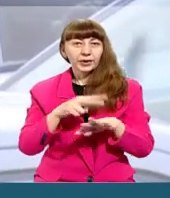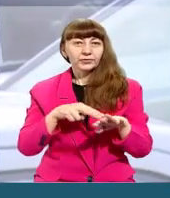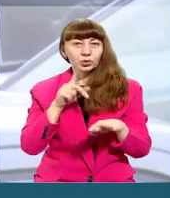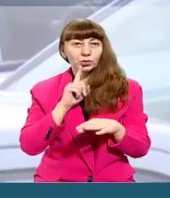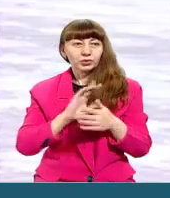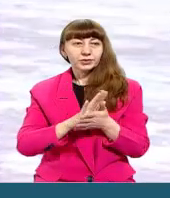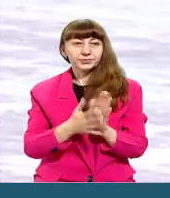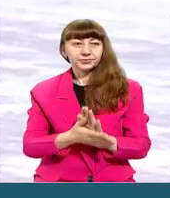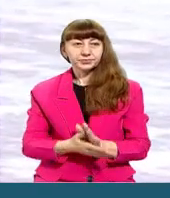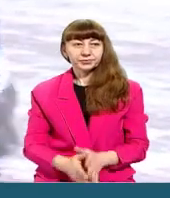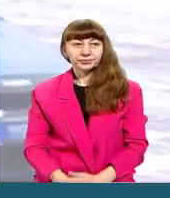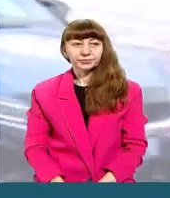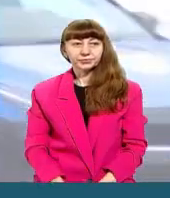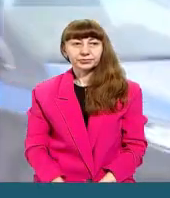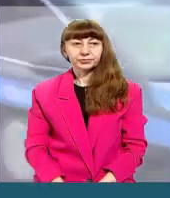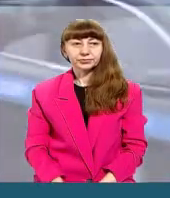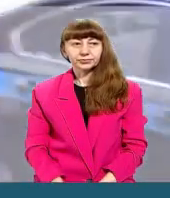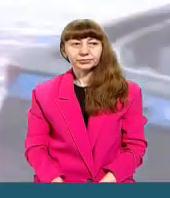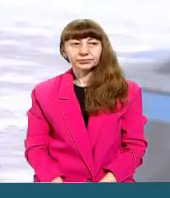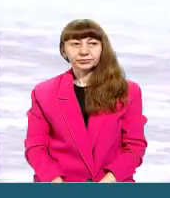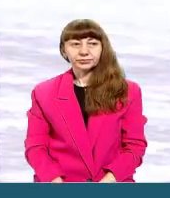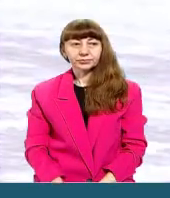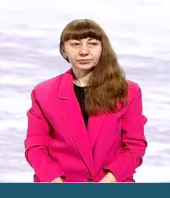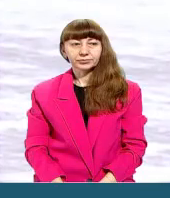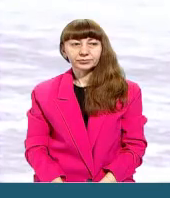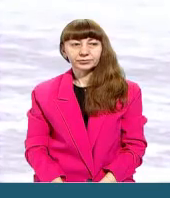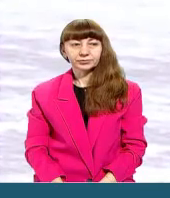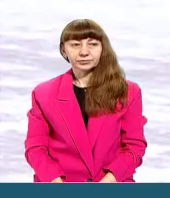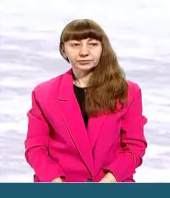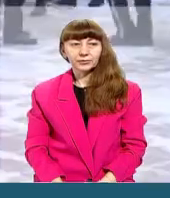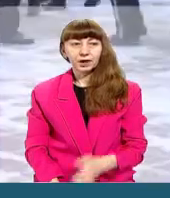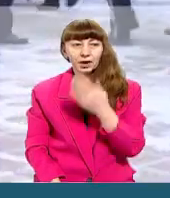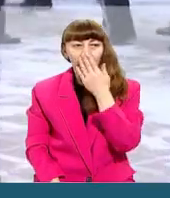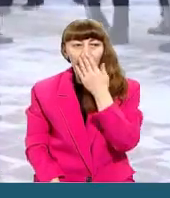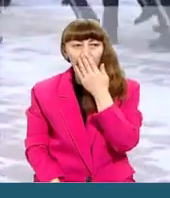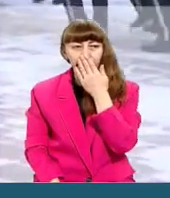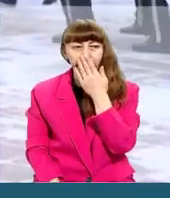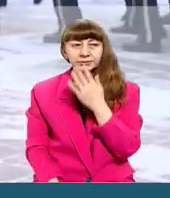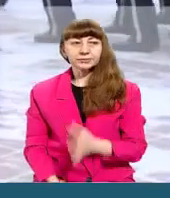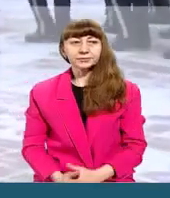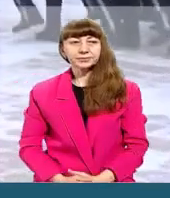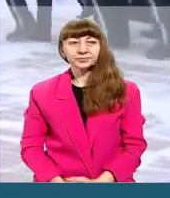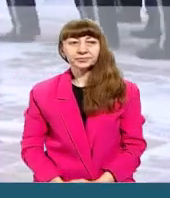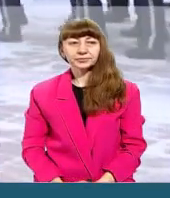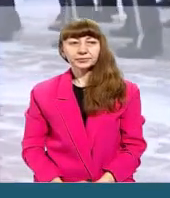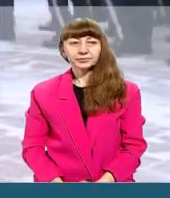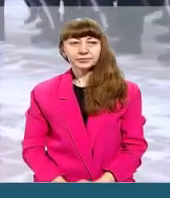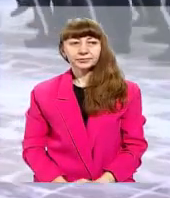комфортных условиях и оперативнее исполнять свой долг перед населением. Любовь Аплачкина, Диара Ахметчин, телеканал Кустанай.